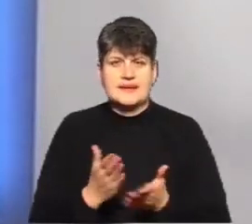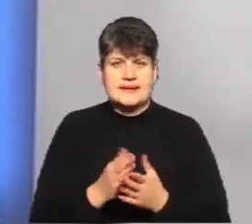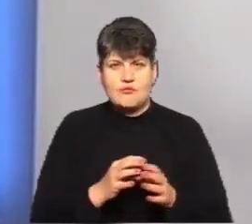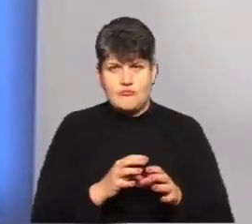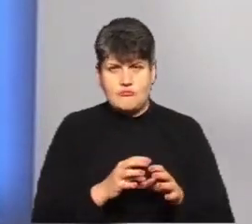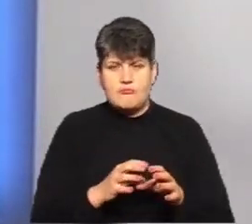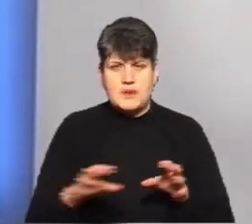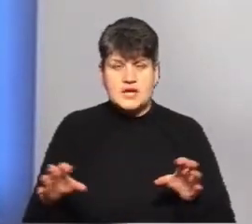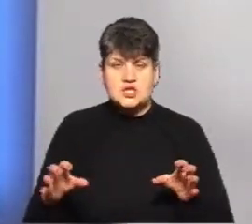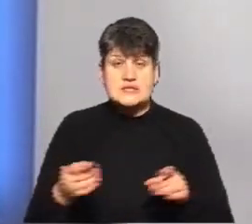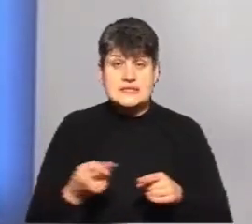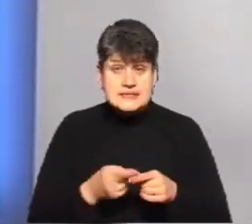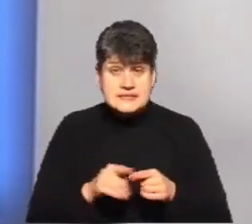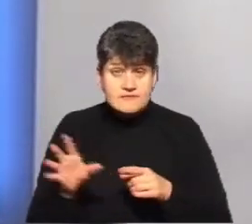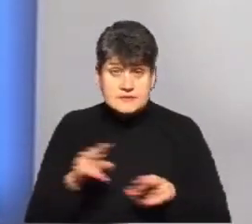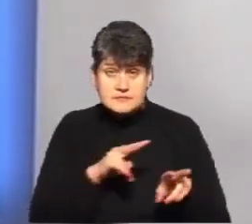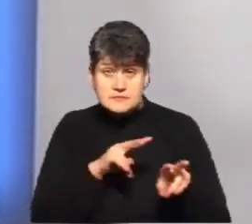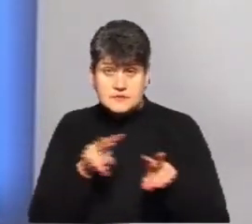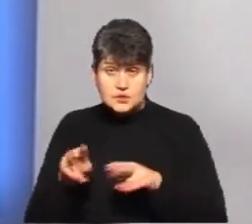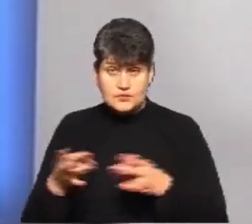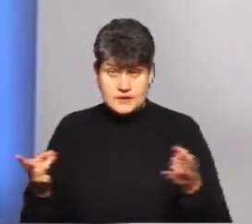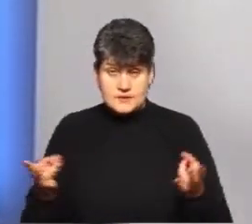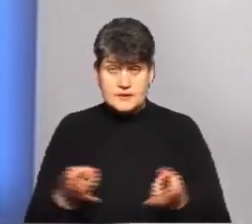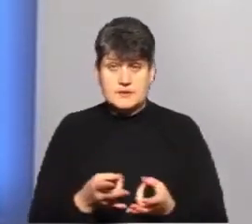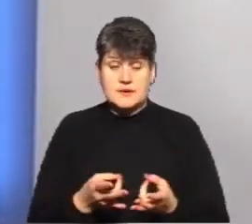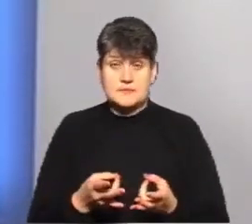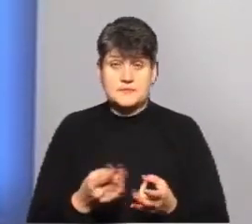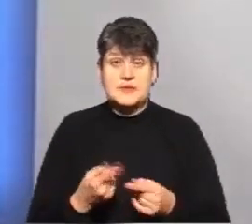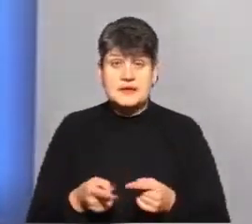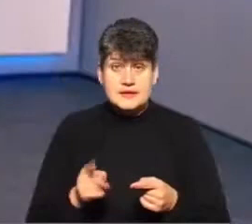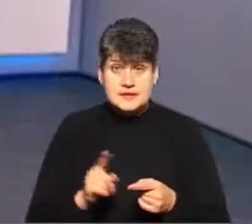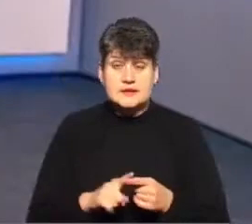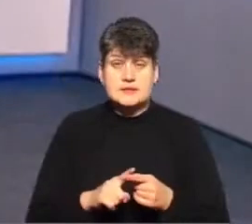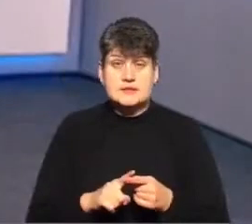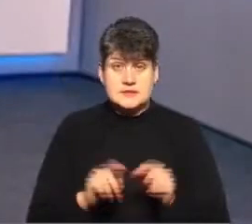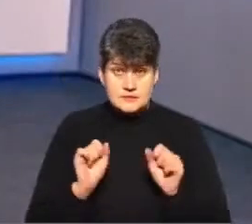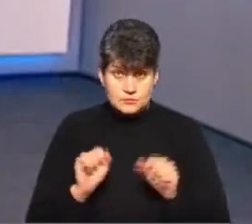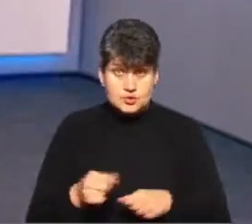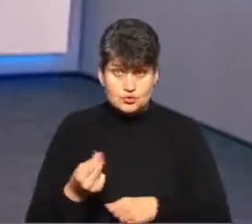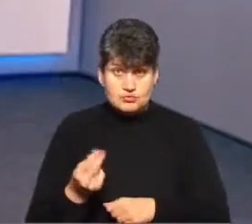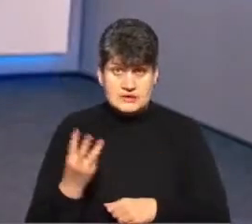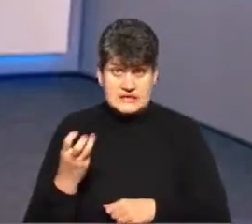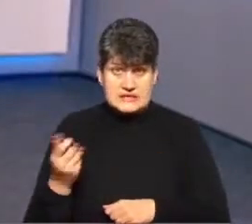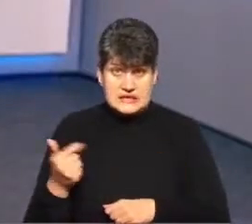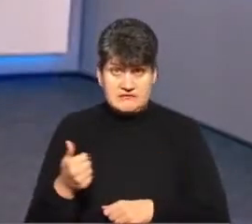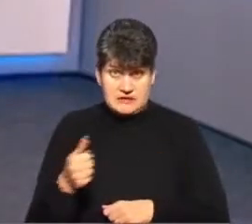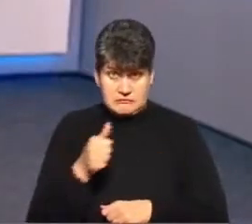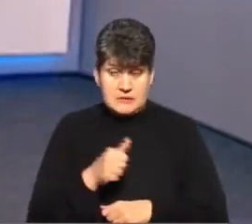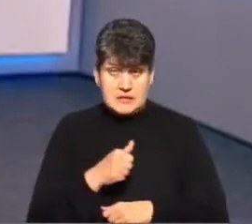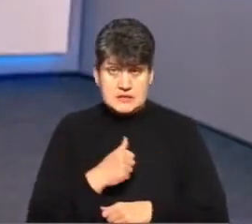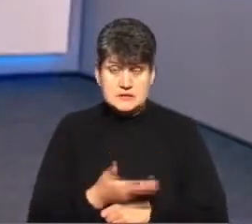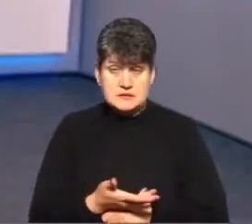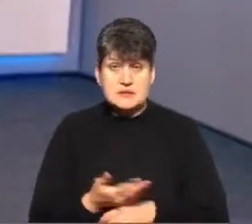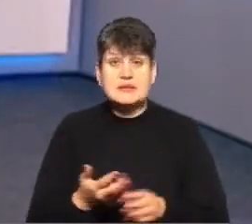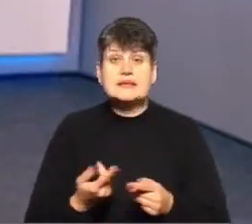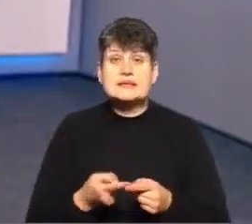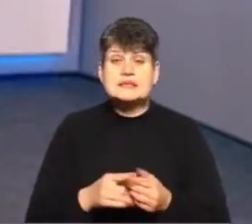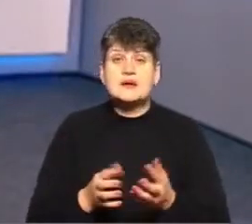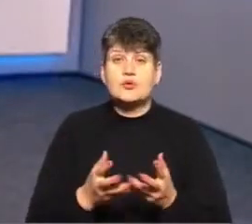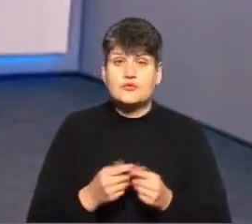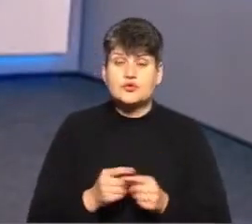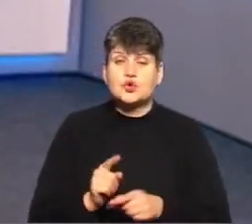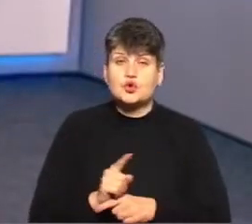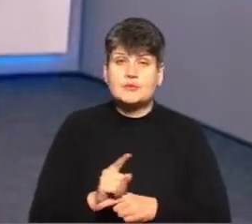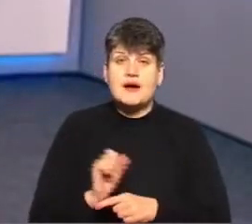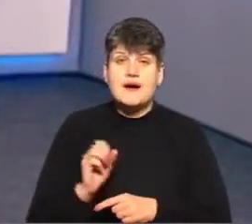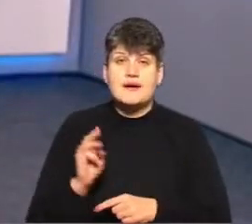цим слідкувати, тому що це... І це об'єктивно може коштувати 300 гривень в місяць? Це розраховується як? Відповідно до нормативних актів,